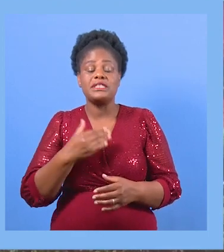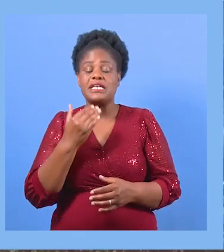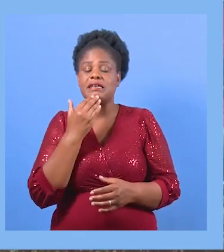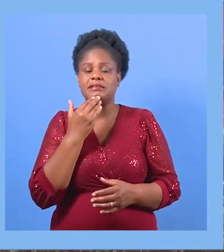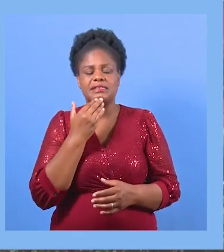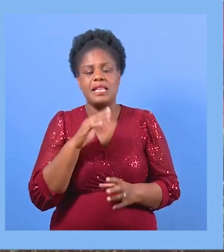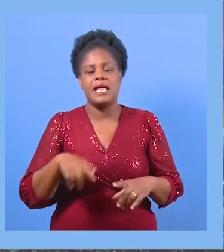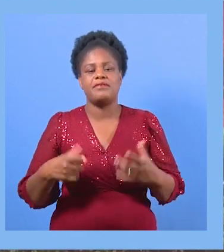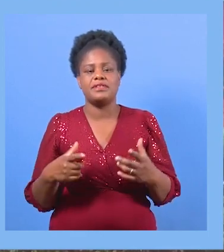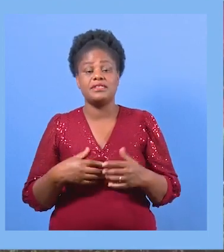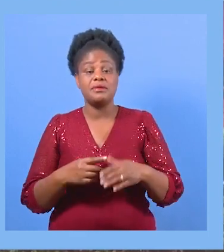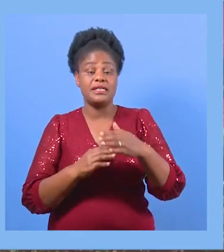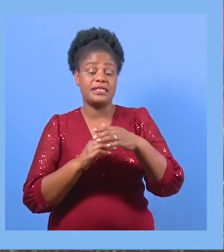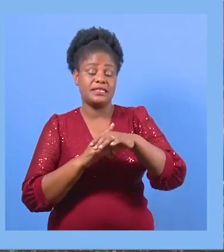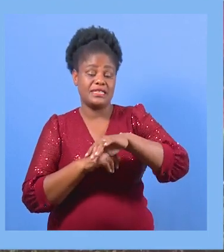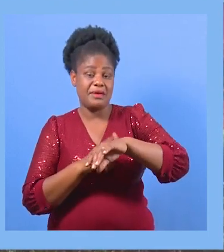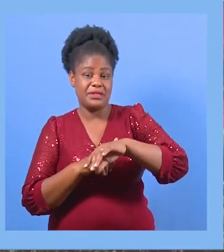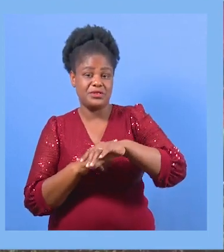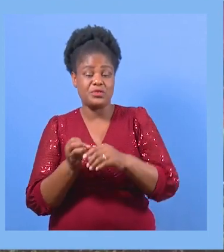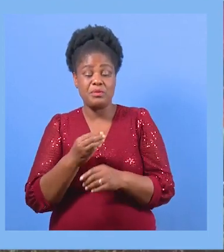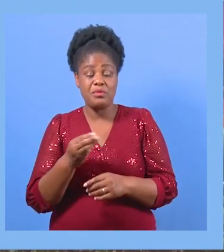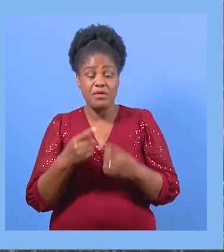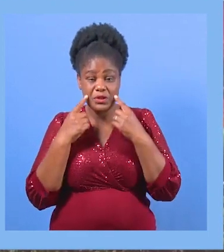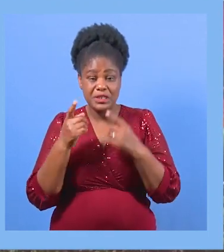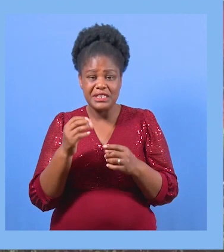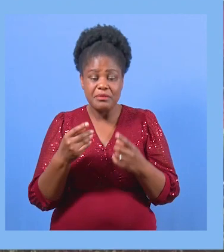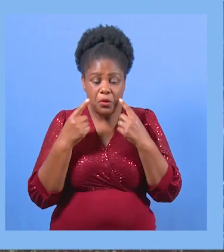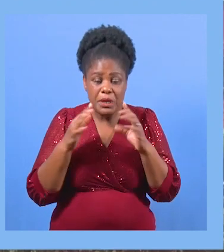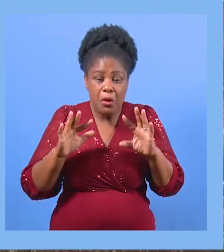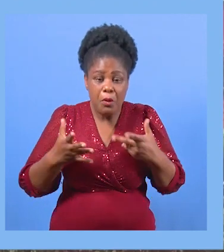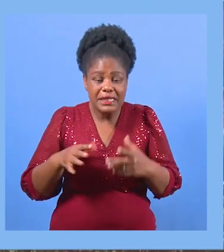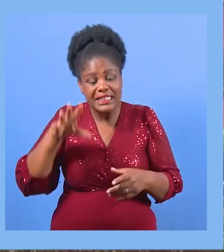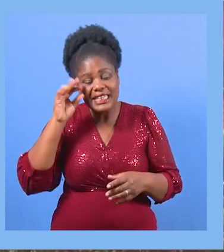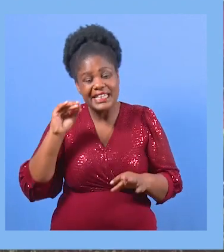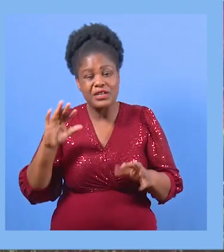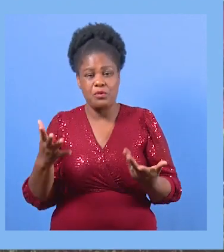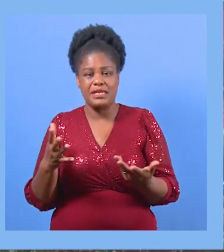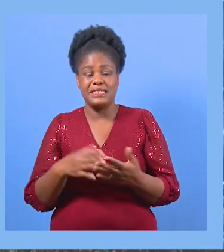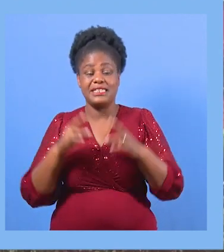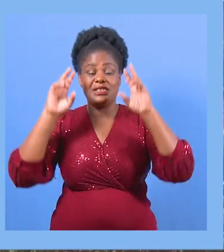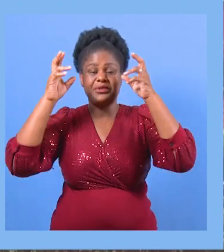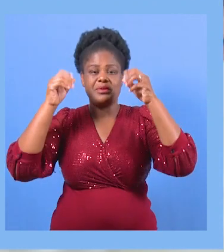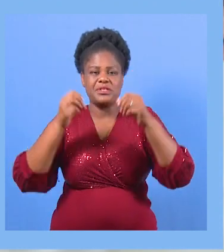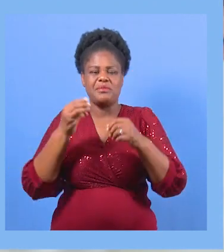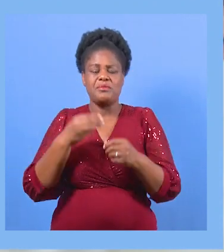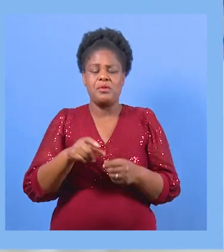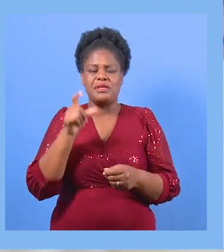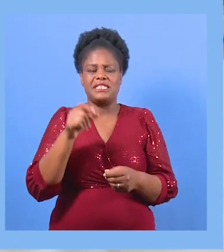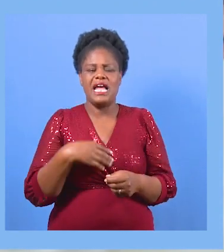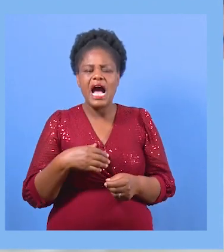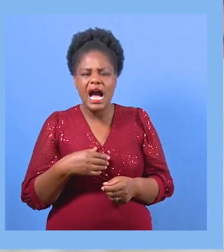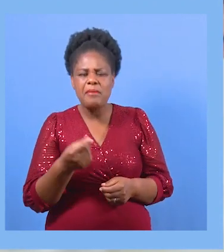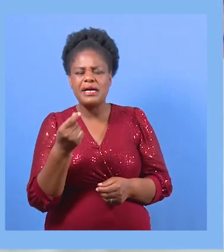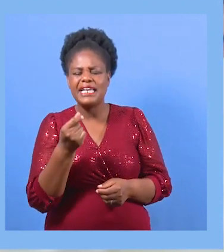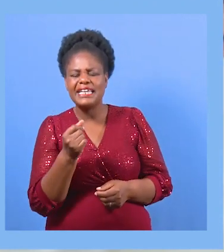penguva yedu, vanga vachitandadzana nesu maonei madzidzei munyaya yekunzanzi